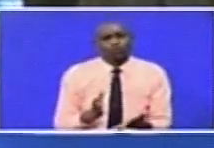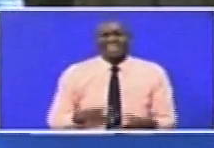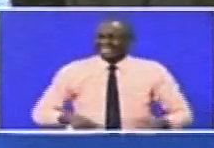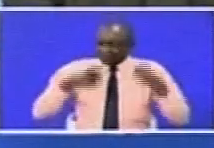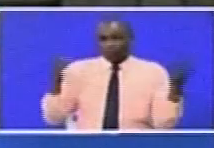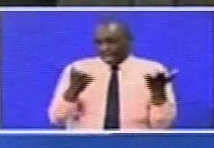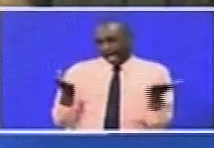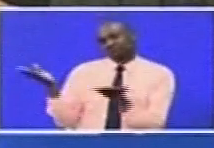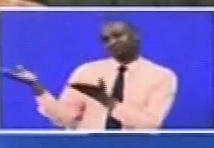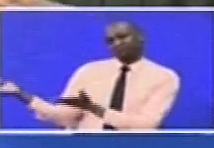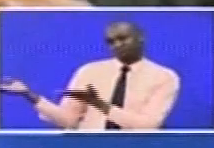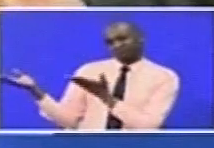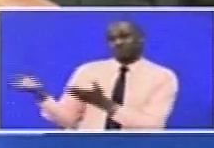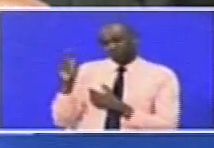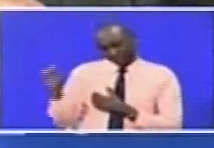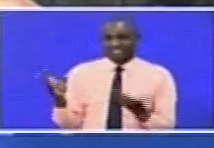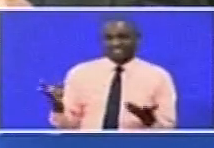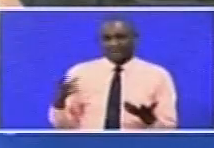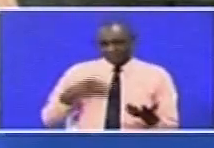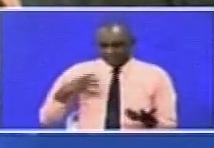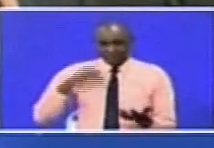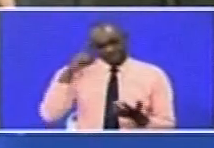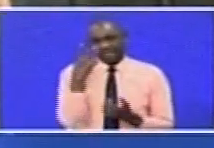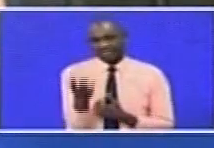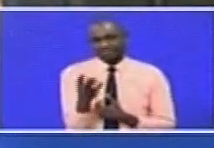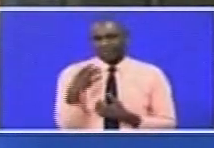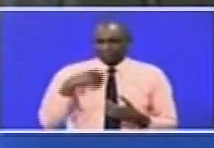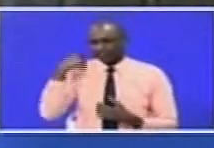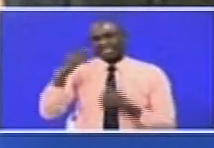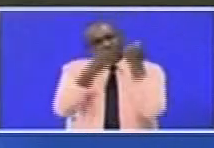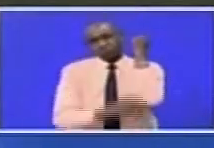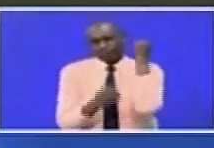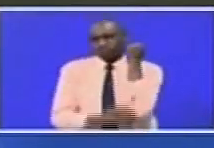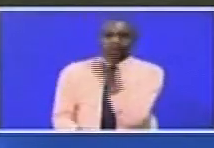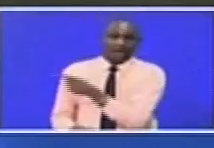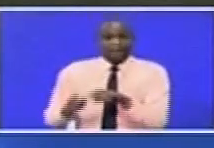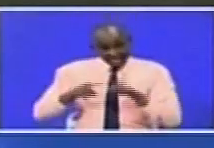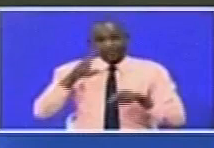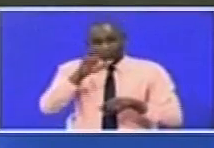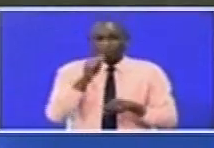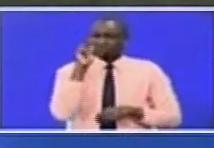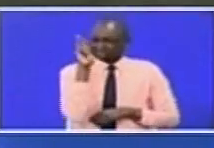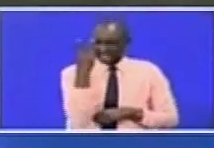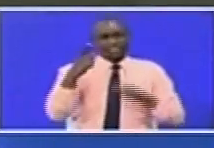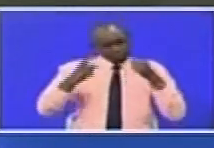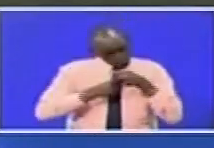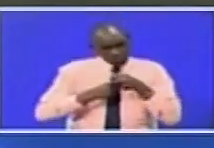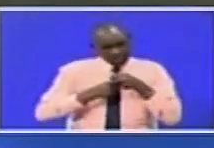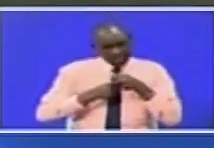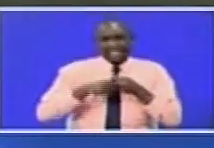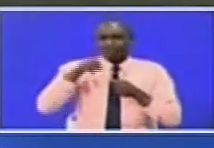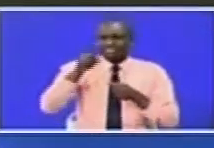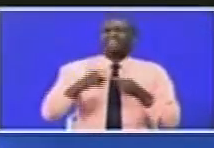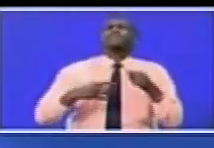yake na kiwiliwili chake huenda kimfanye mtu awa yeyote yule kumuita maskini, lakini tangu tarehe 2 Juni Joseph ni